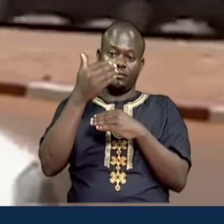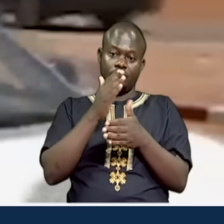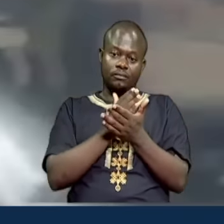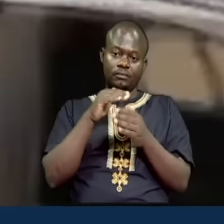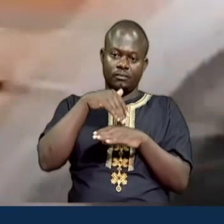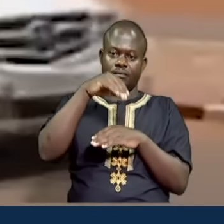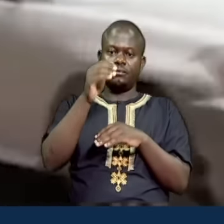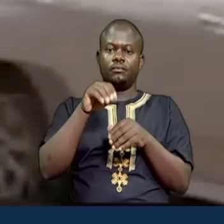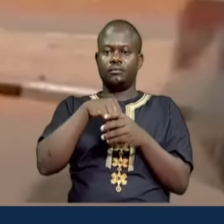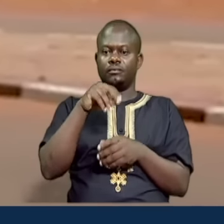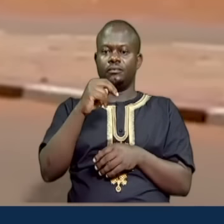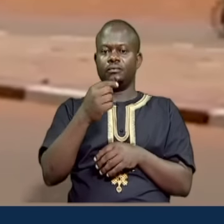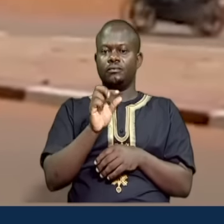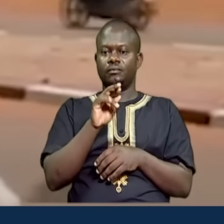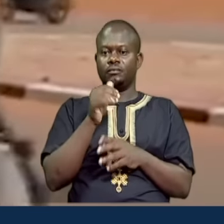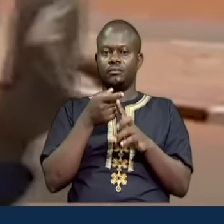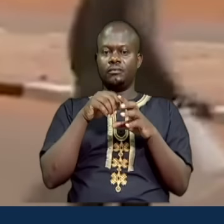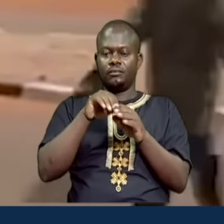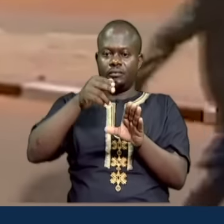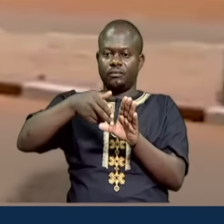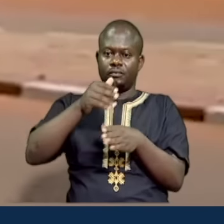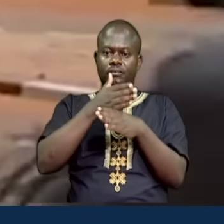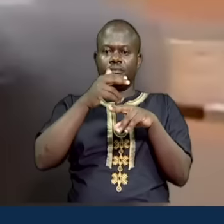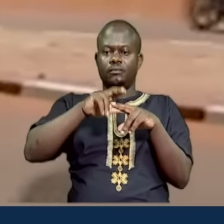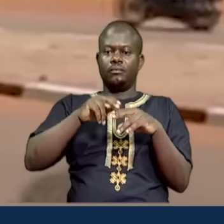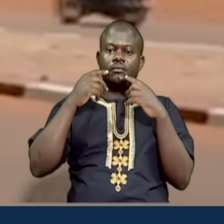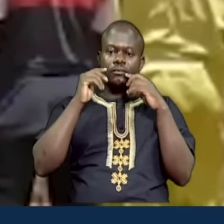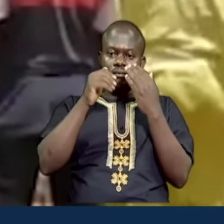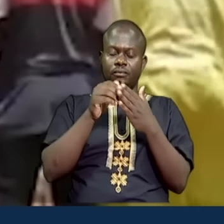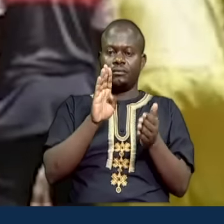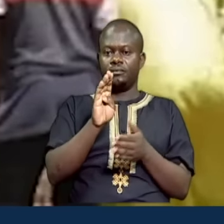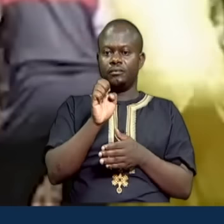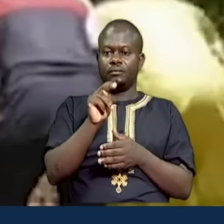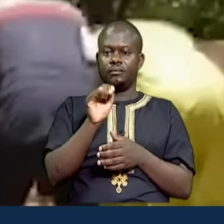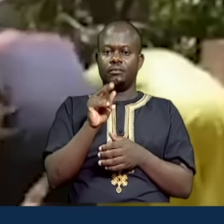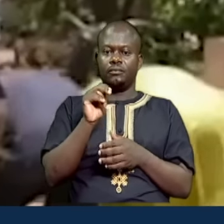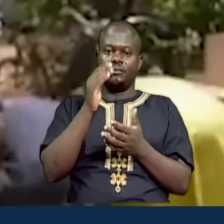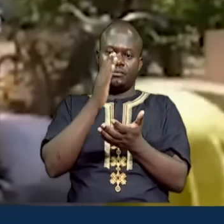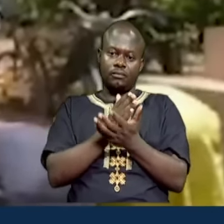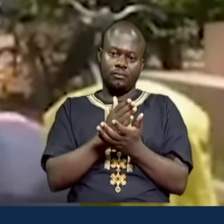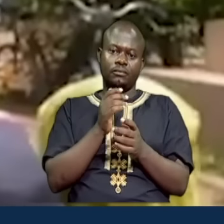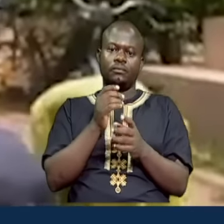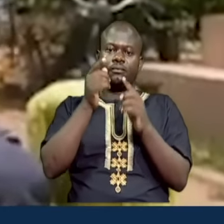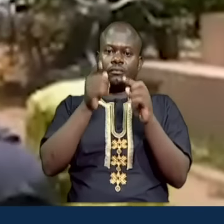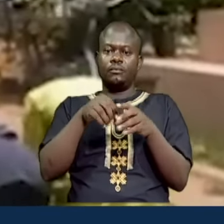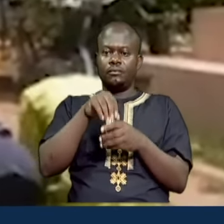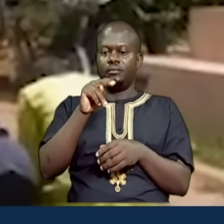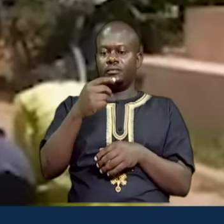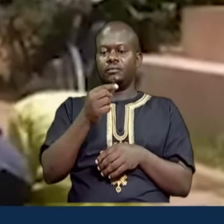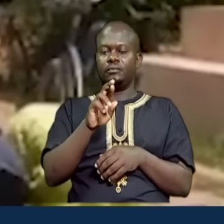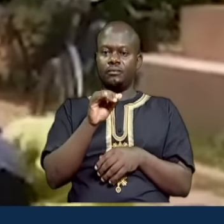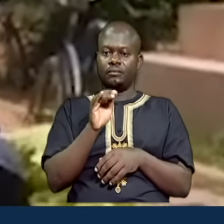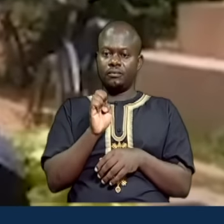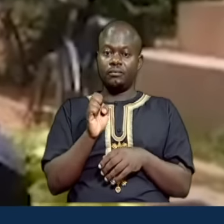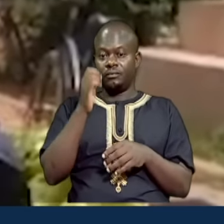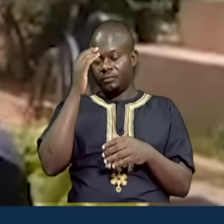iyoherezwa muri Niger ibikomoka kuri petrol Ministri w'intebe bavuga ko kuba Benin yarahagaritse ibikomoka kuri petrole bigera muri Niger binyuze muri Benin